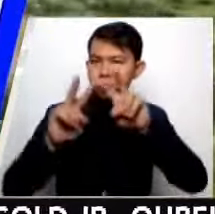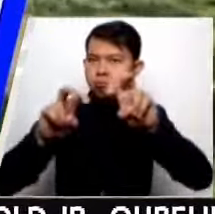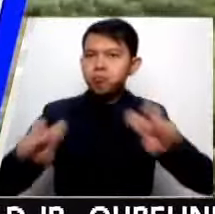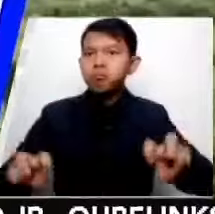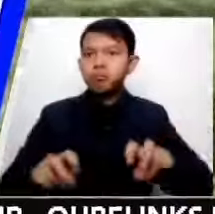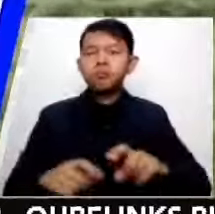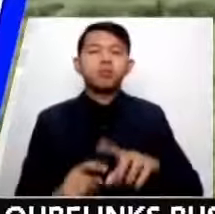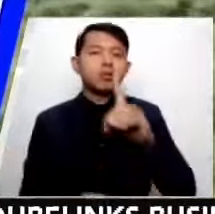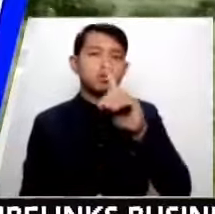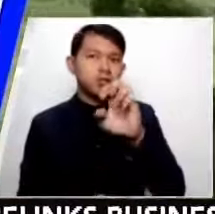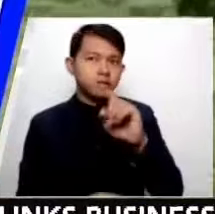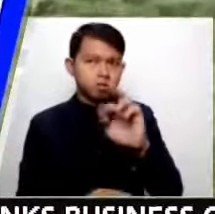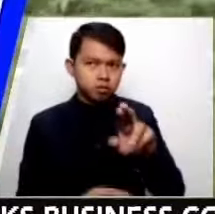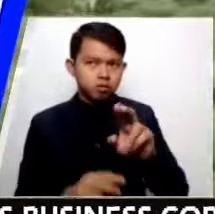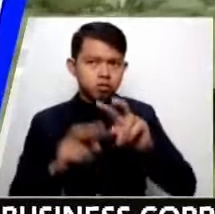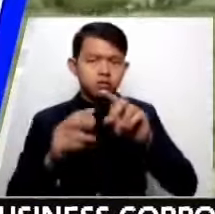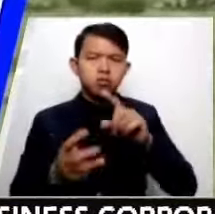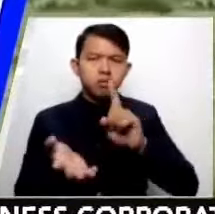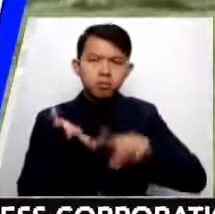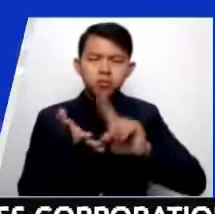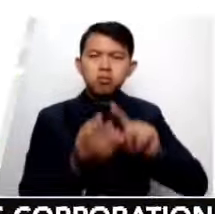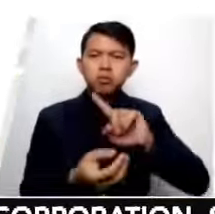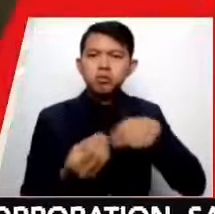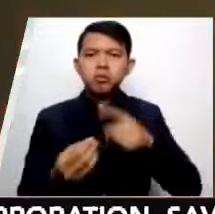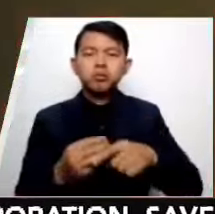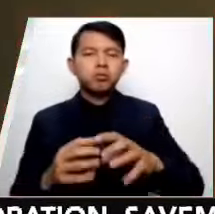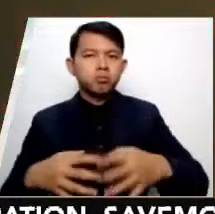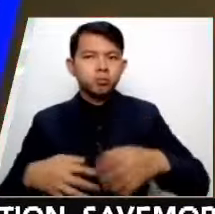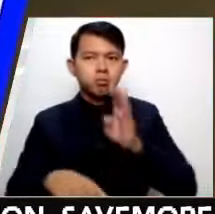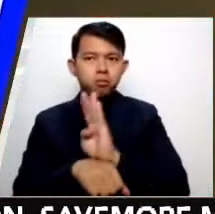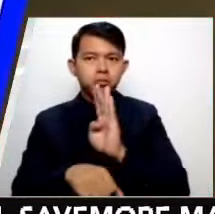ang iba pang istrukturang itinayo sa mga protected areas.